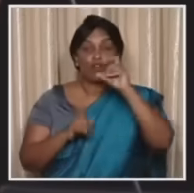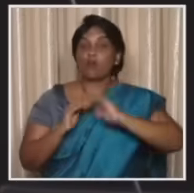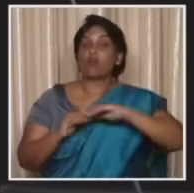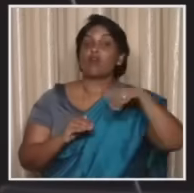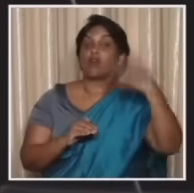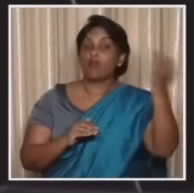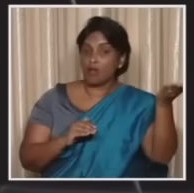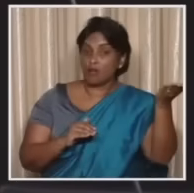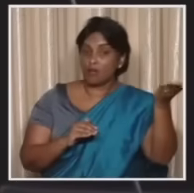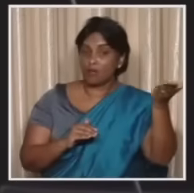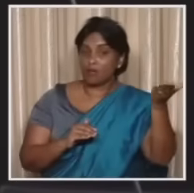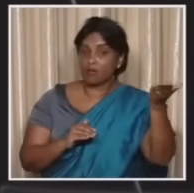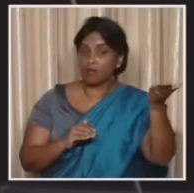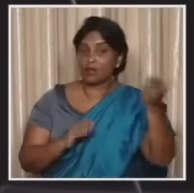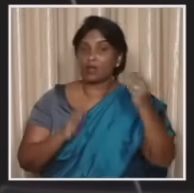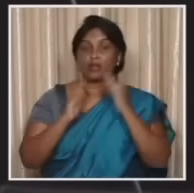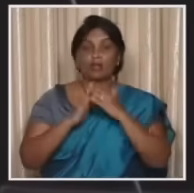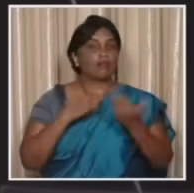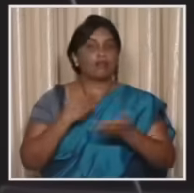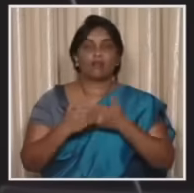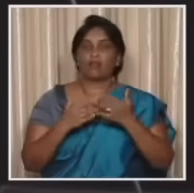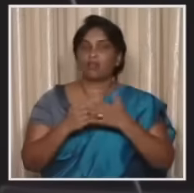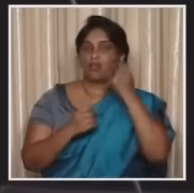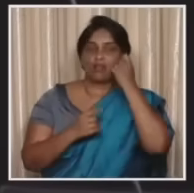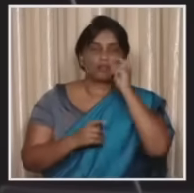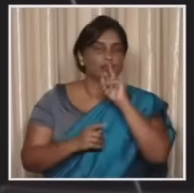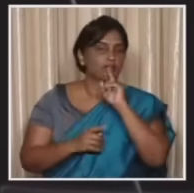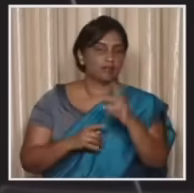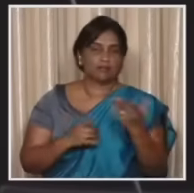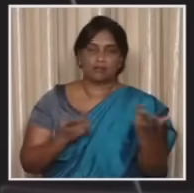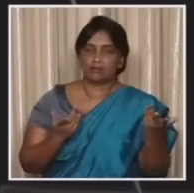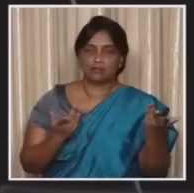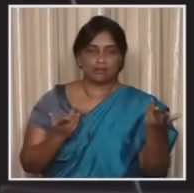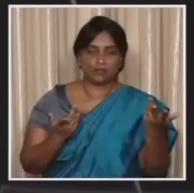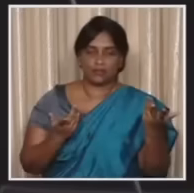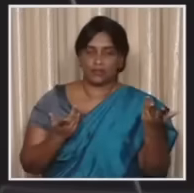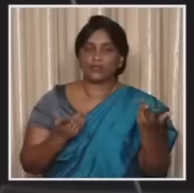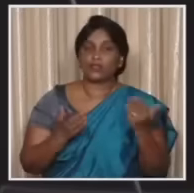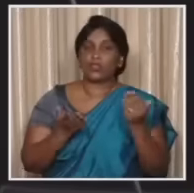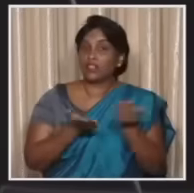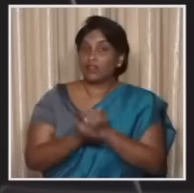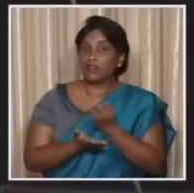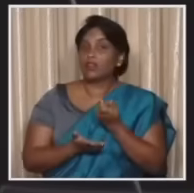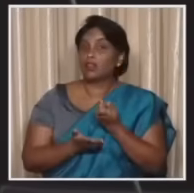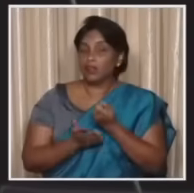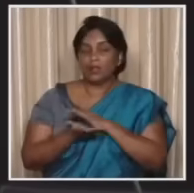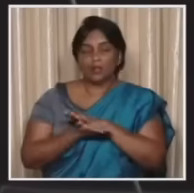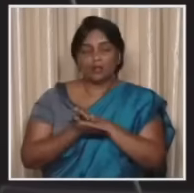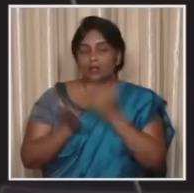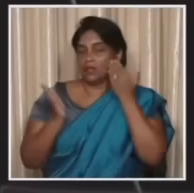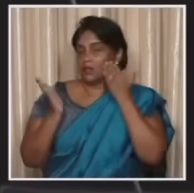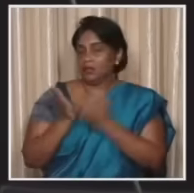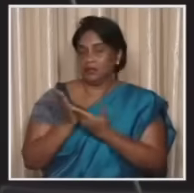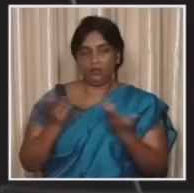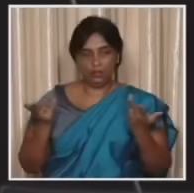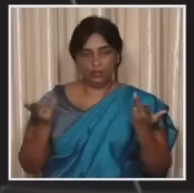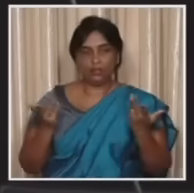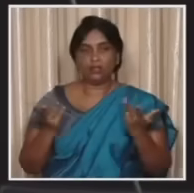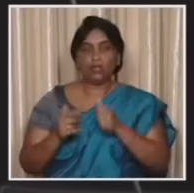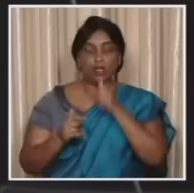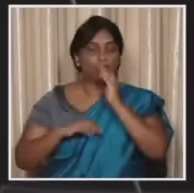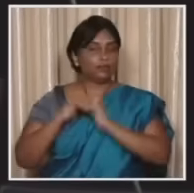පිට ගෙවල් හදන්න කිසිම යෝජනාවක් නැහැ මේකේ. හරිද? වෙන්කර මුදල පැහැදිලිව දක්නට ලැබෙන්නේ නැහැ.